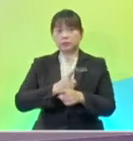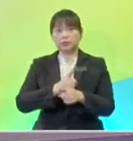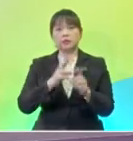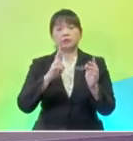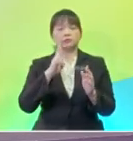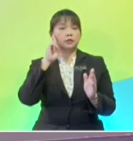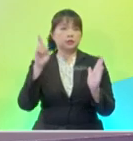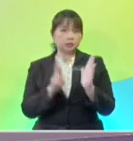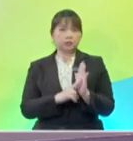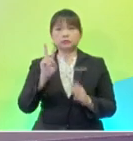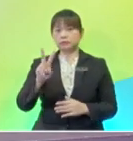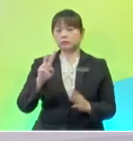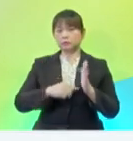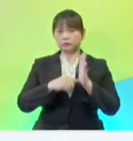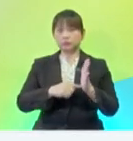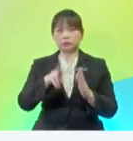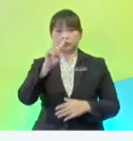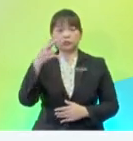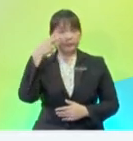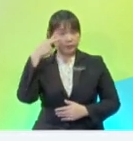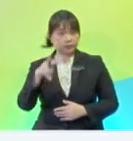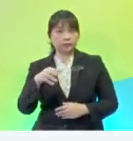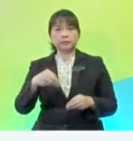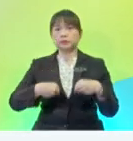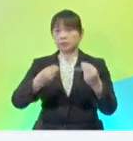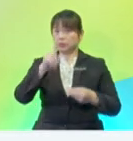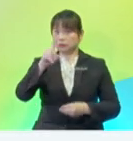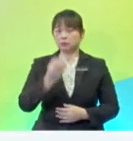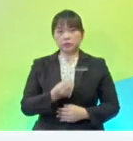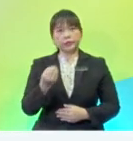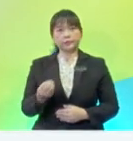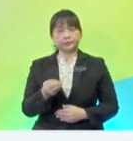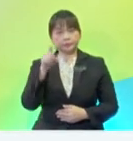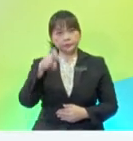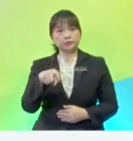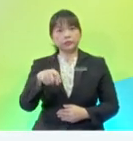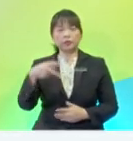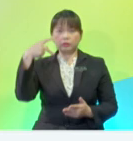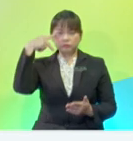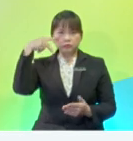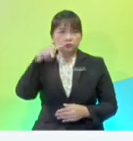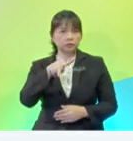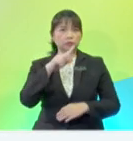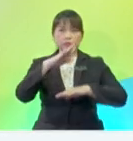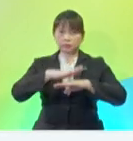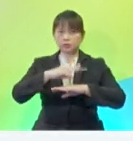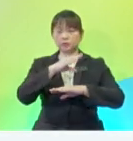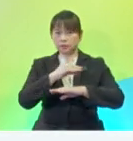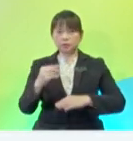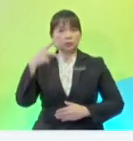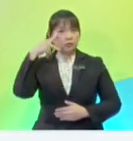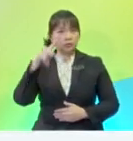menunjukkan dua pandangan bayi sebuah objek dia mesti bagi panangan atas dengan pandangan harapan